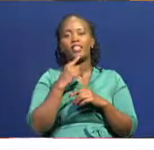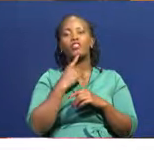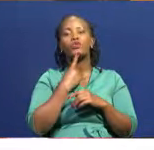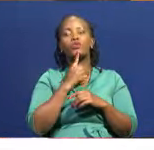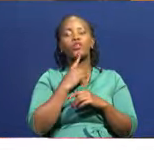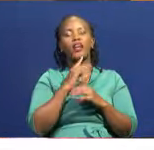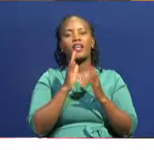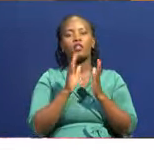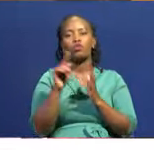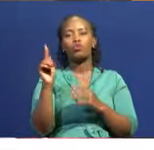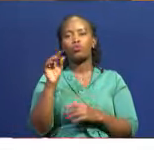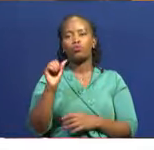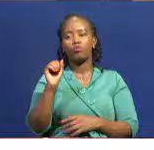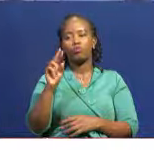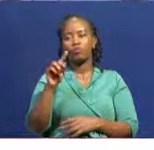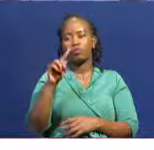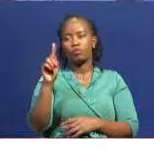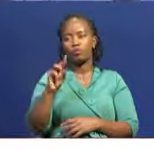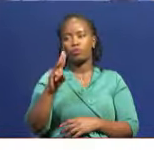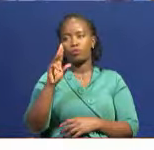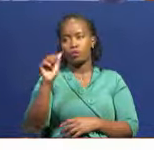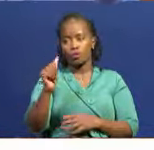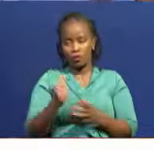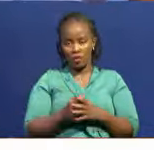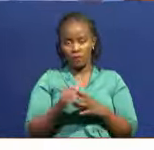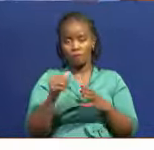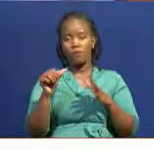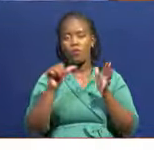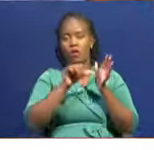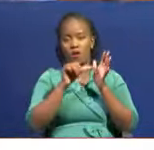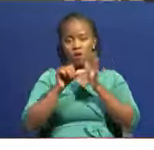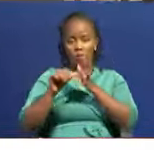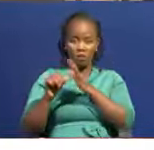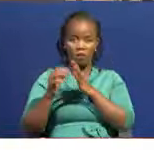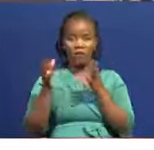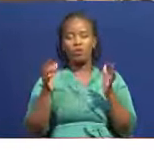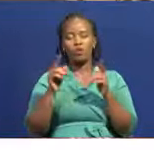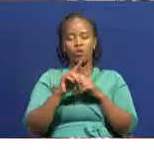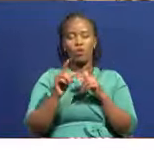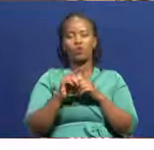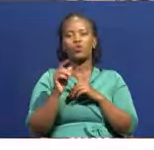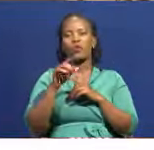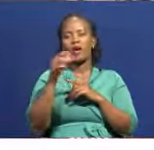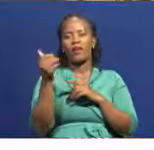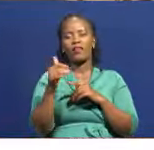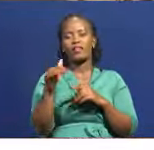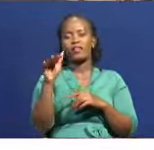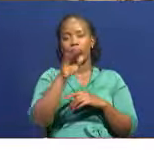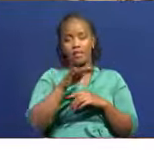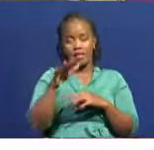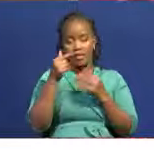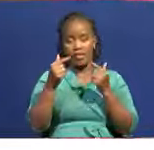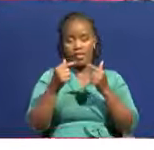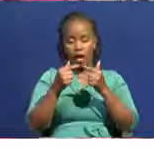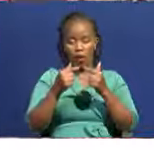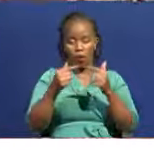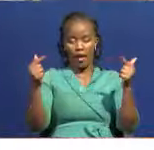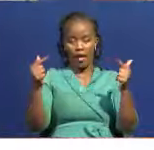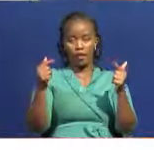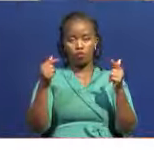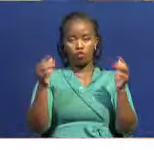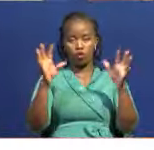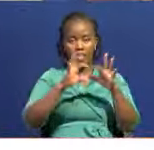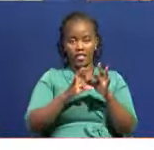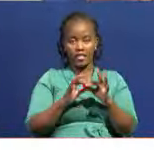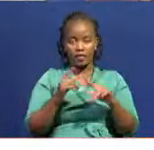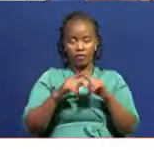hadi kituo cha Suswa. Wandayi anasema hitilafu hiyo ilifuatiwa na hitilafu nyingine kwenye nyaya zinazosafirisha umeme kutoka nchini